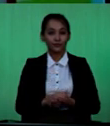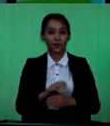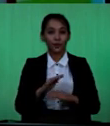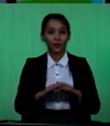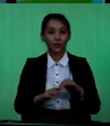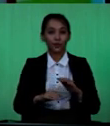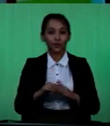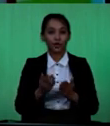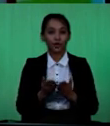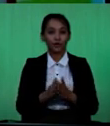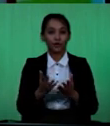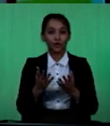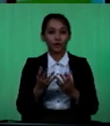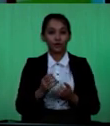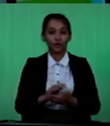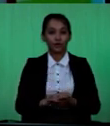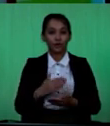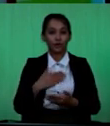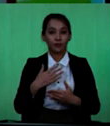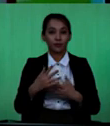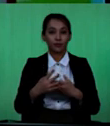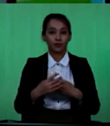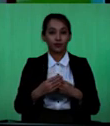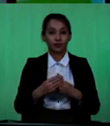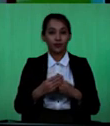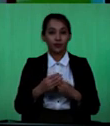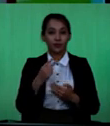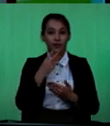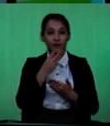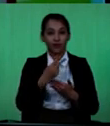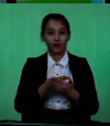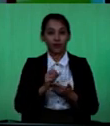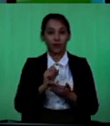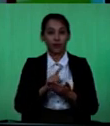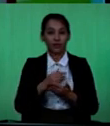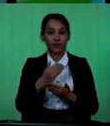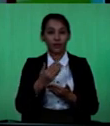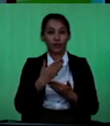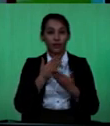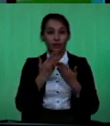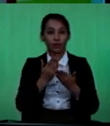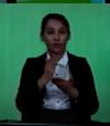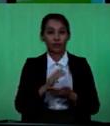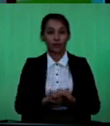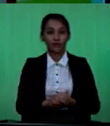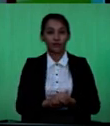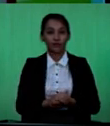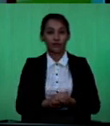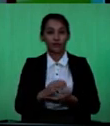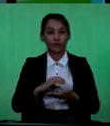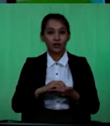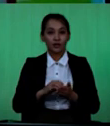Qo'lingizga darsligingizni olib, men bilan birga kuzating. Masalani sizlarga o'qib beraman.